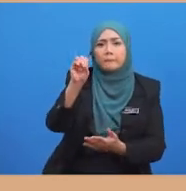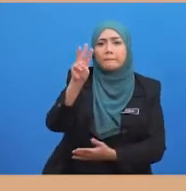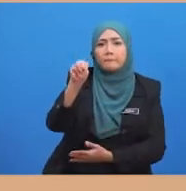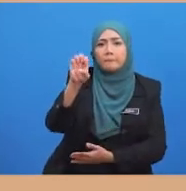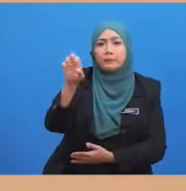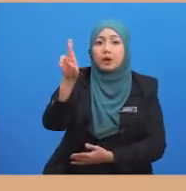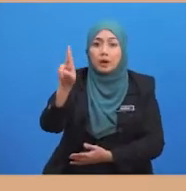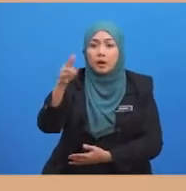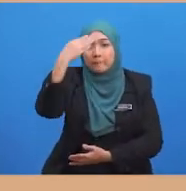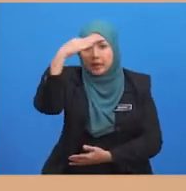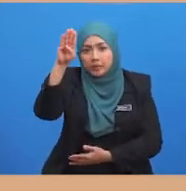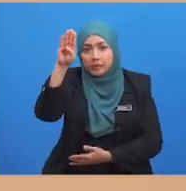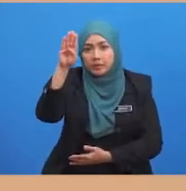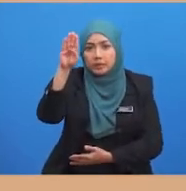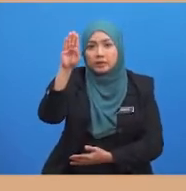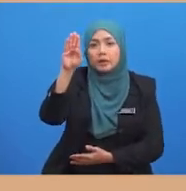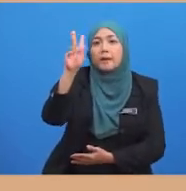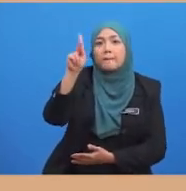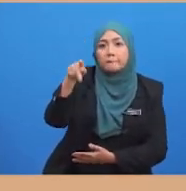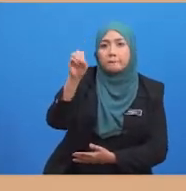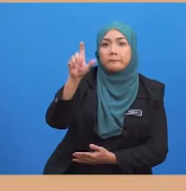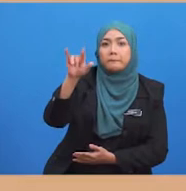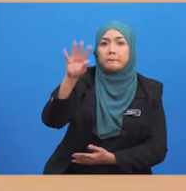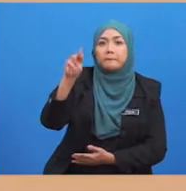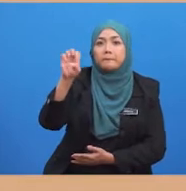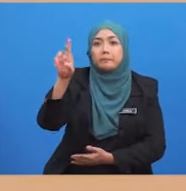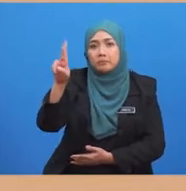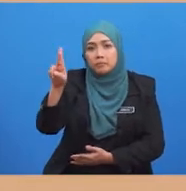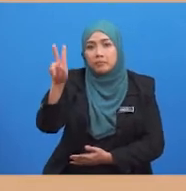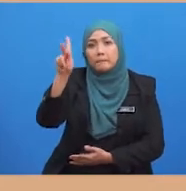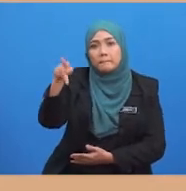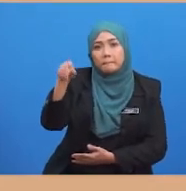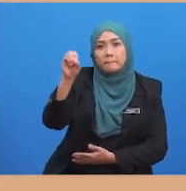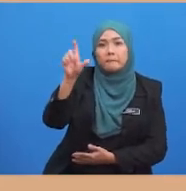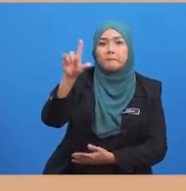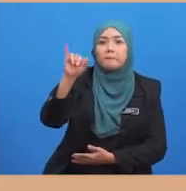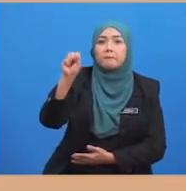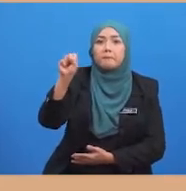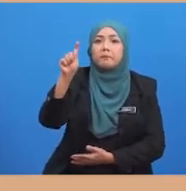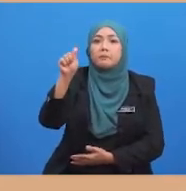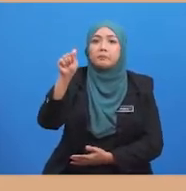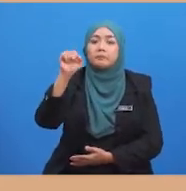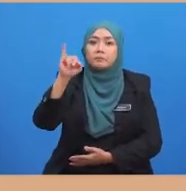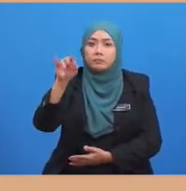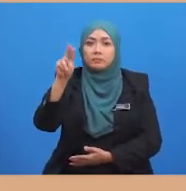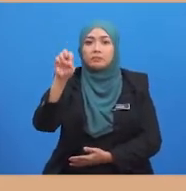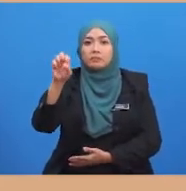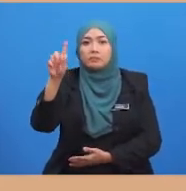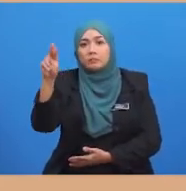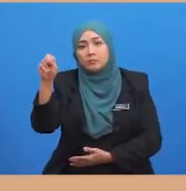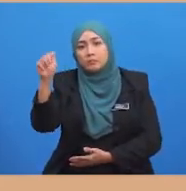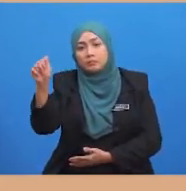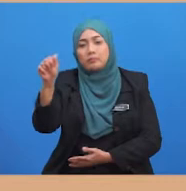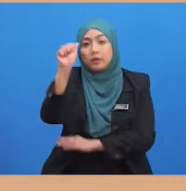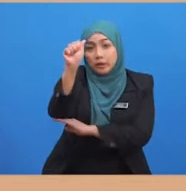polimer polistirena? A. Perspex. B. Styrena.